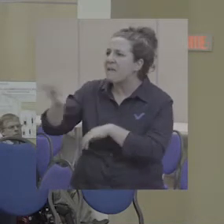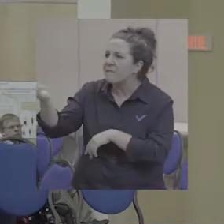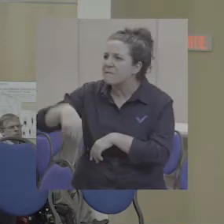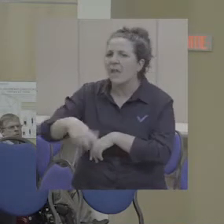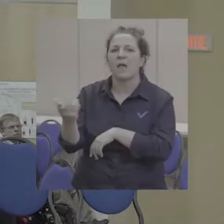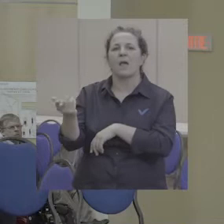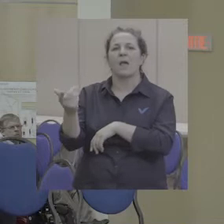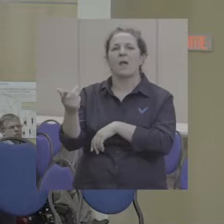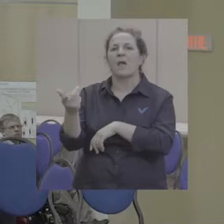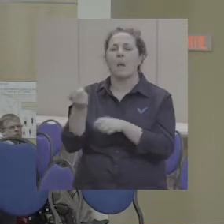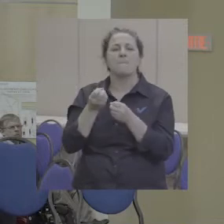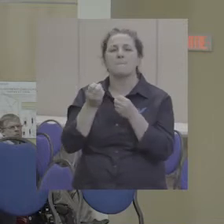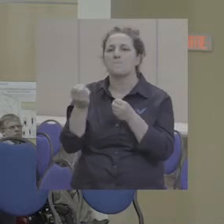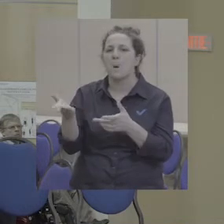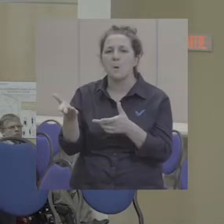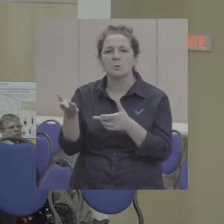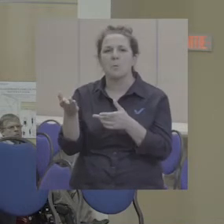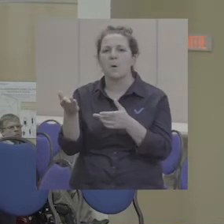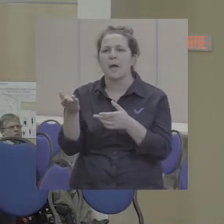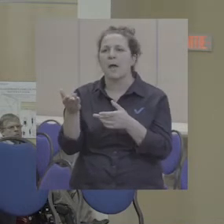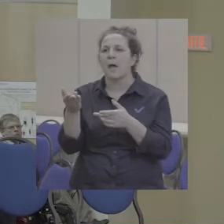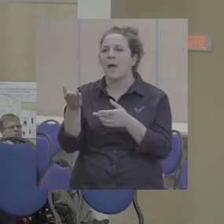ils n'auront pas à passer